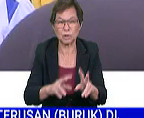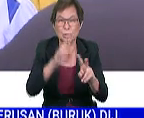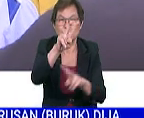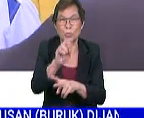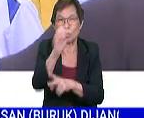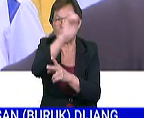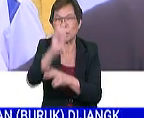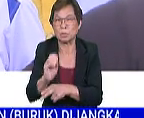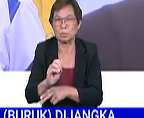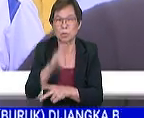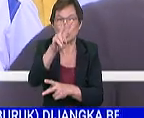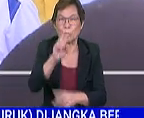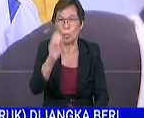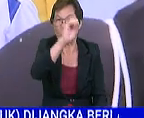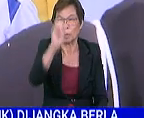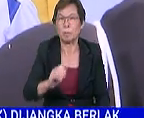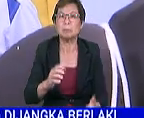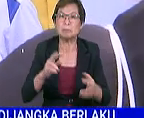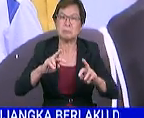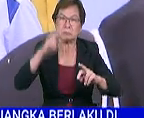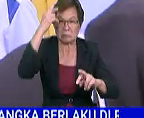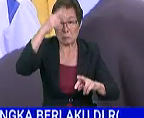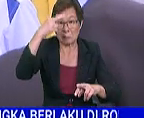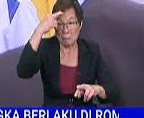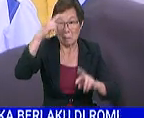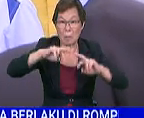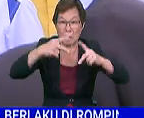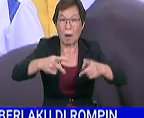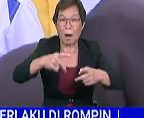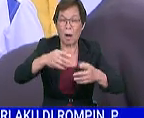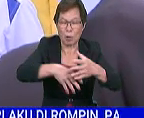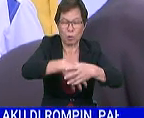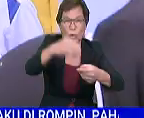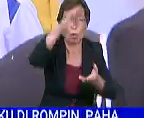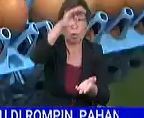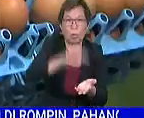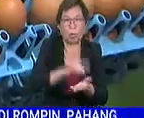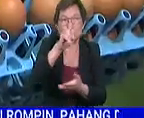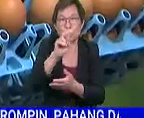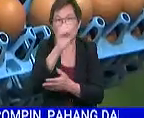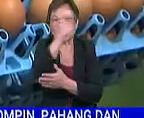20% daripadanya akan menyebabkan daripada pengeluaran tu berkurang kepada